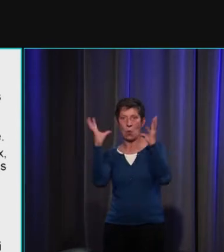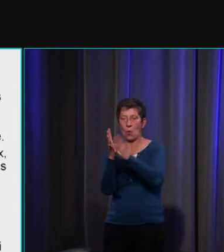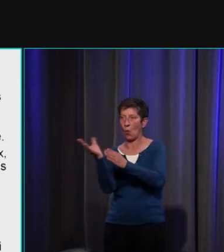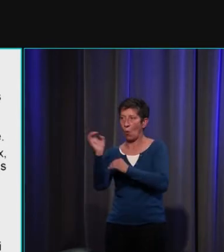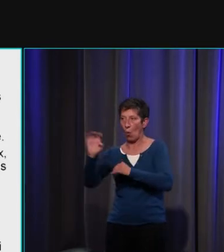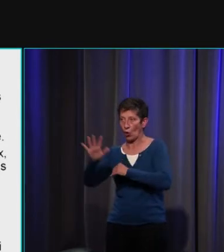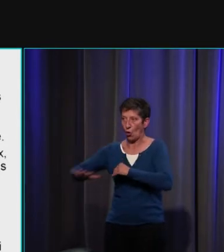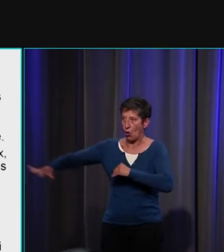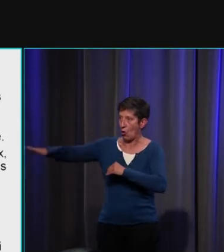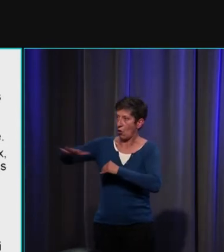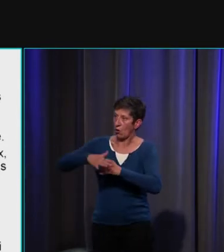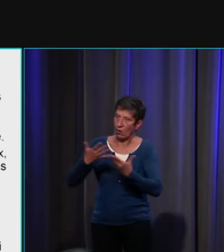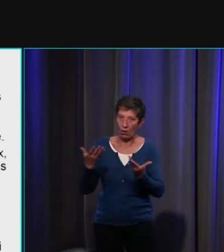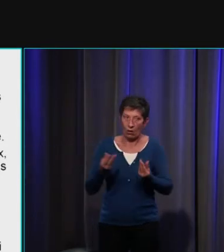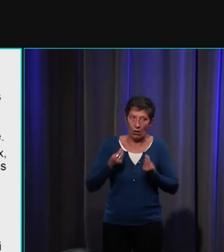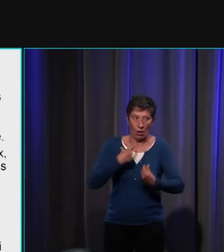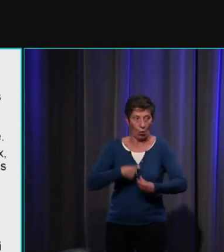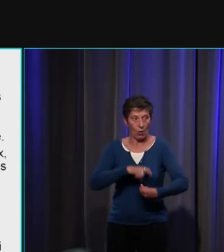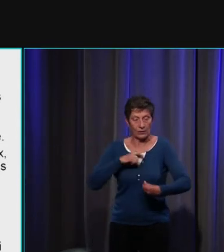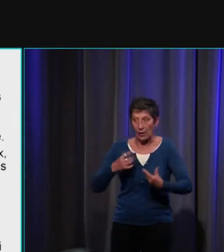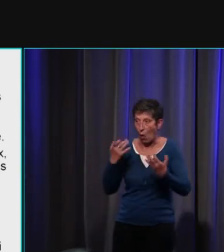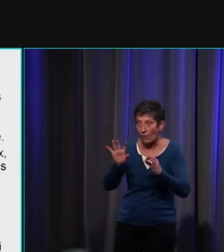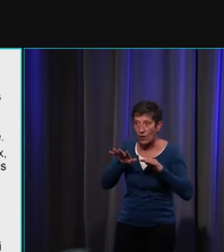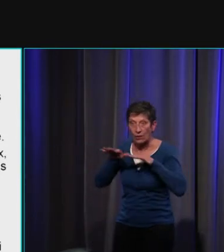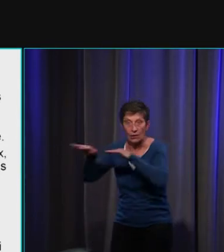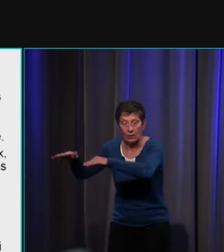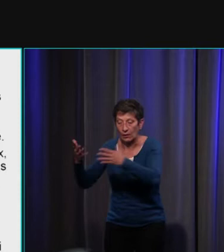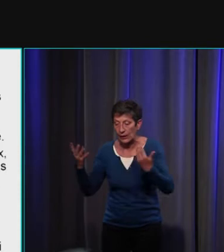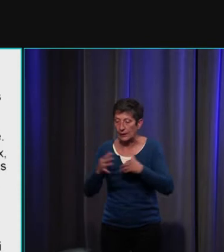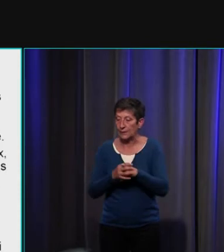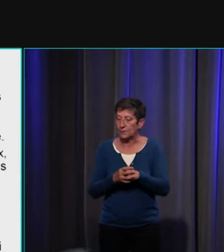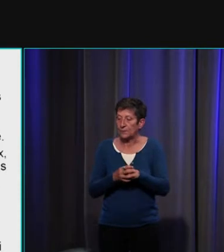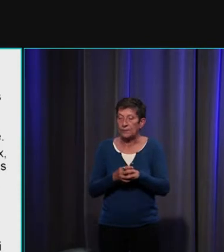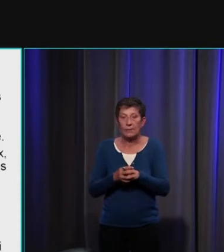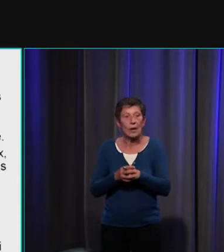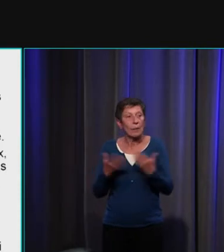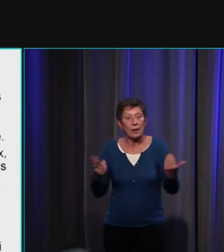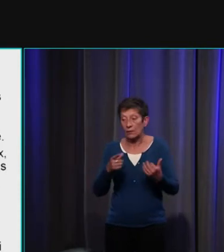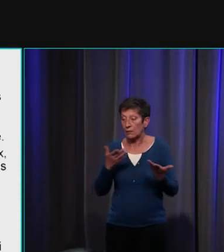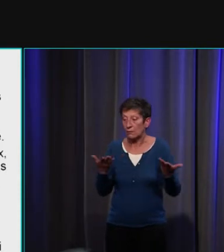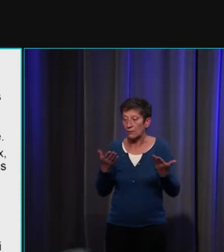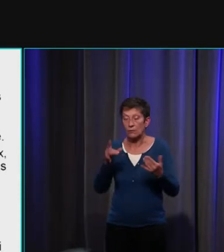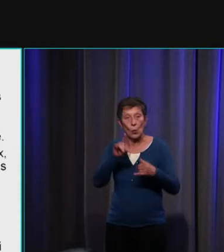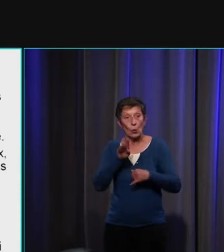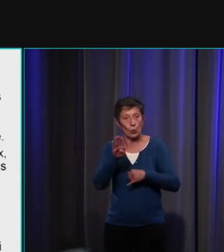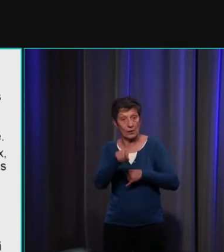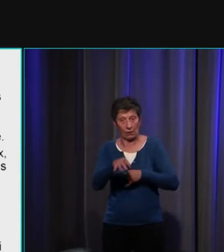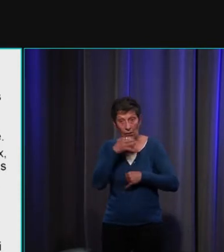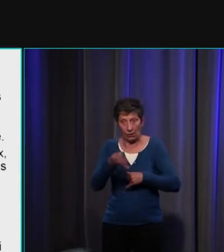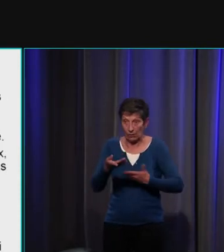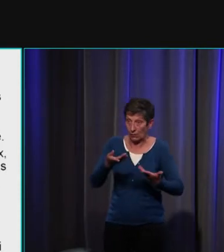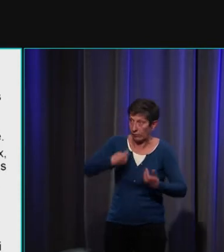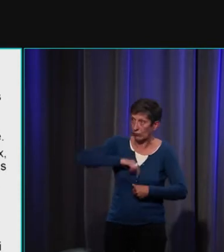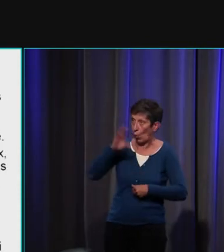un certain nombre de croiser à y partir mais lui il y était nous en avons oublié dieu et dieu nous a oubliés lui aussi